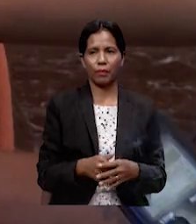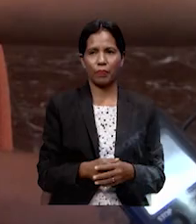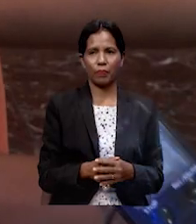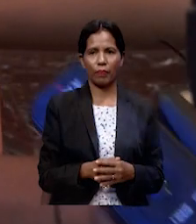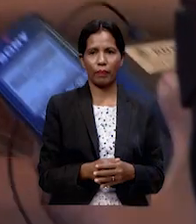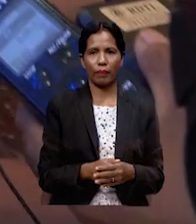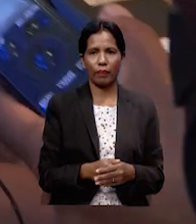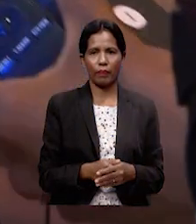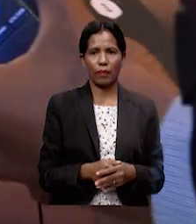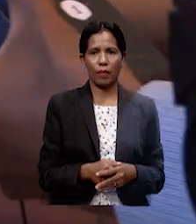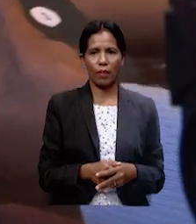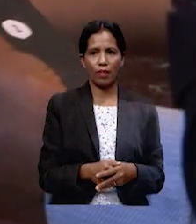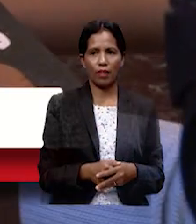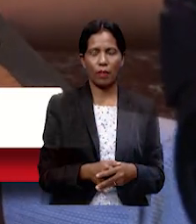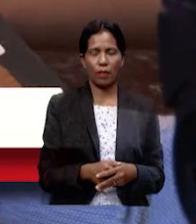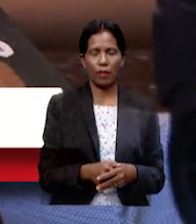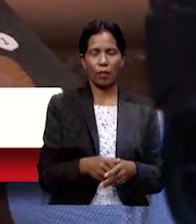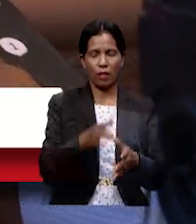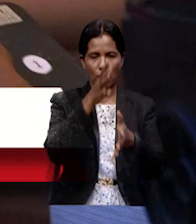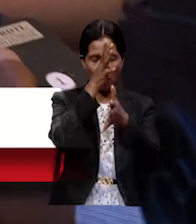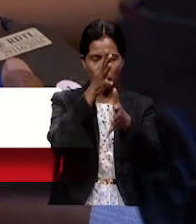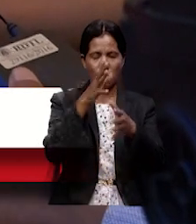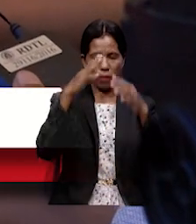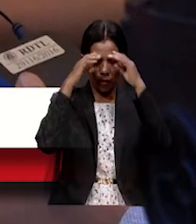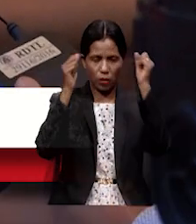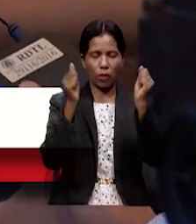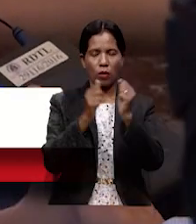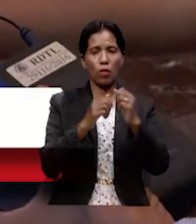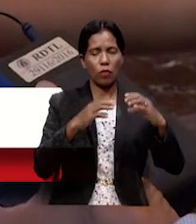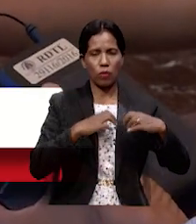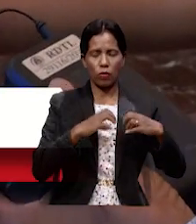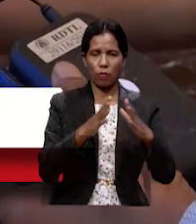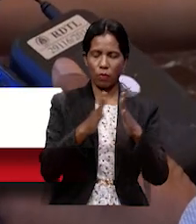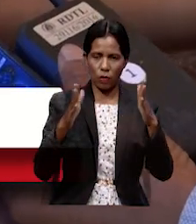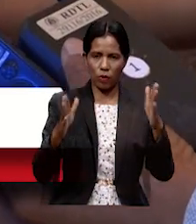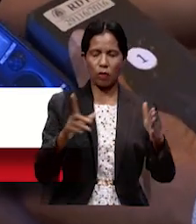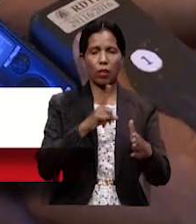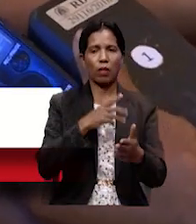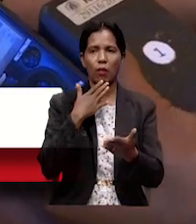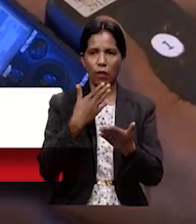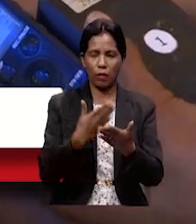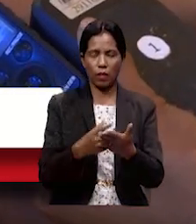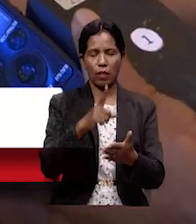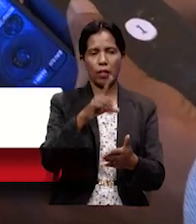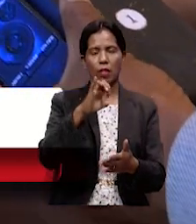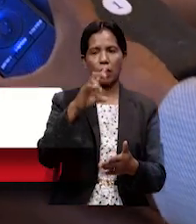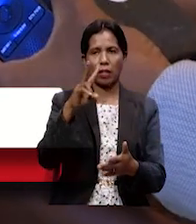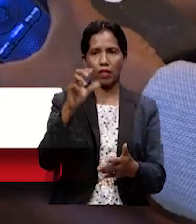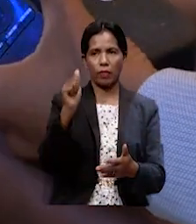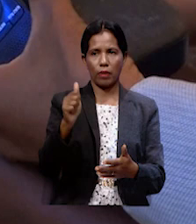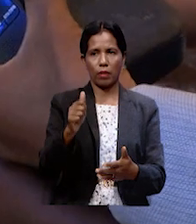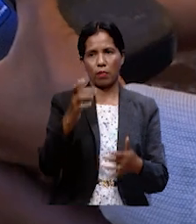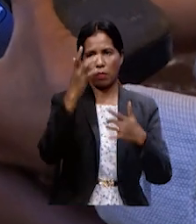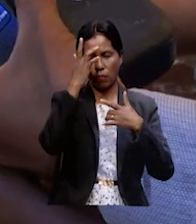né? Abo, Presidente, o Fumbot, o Laran Luak Mai, Livia dos Santos tamba nyemoras